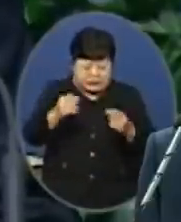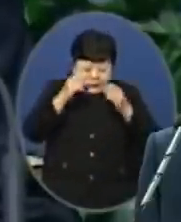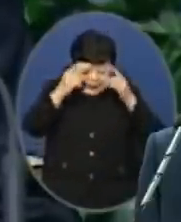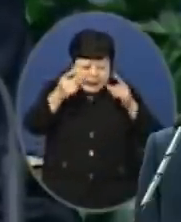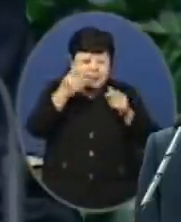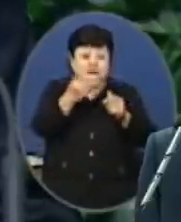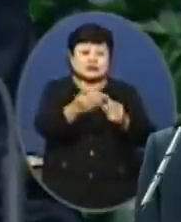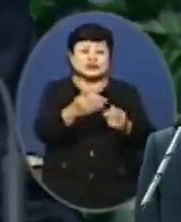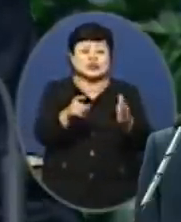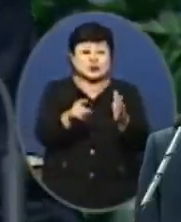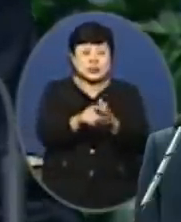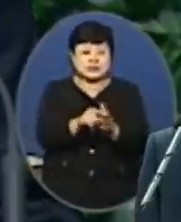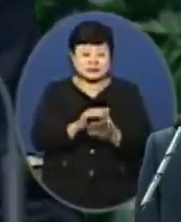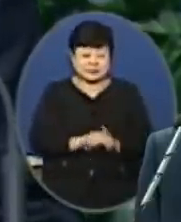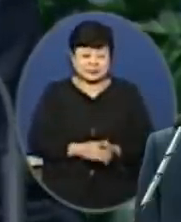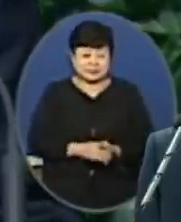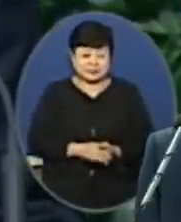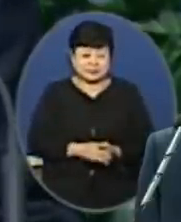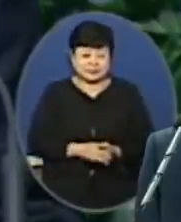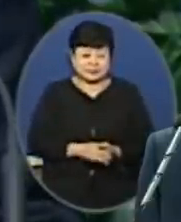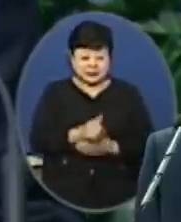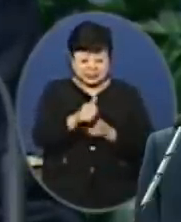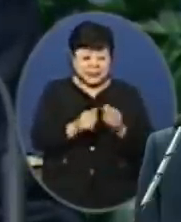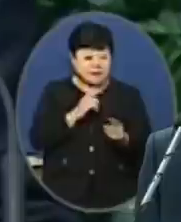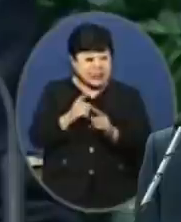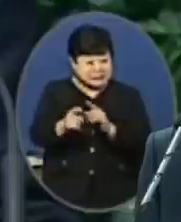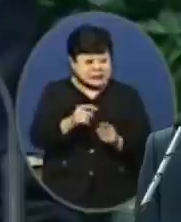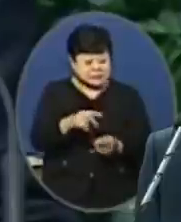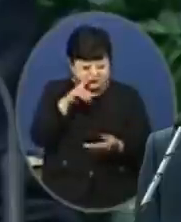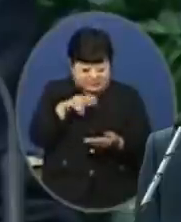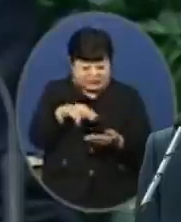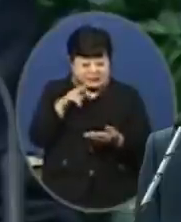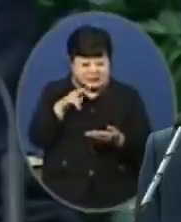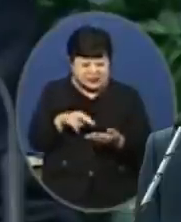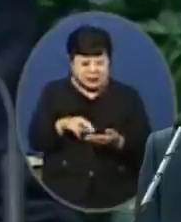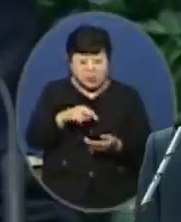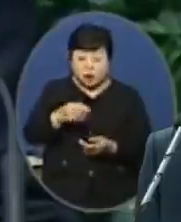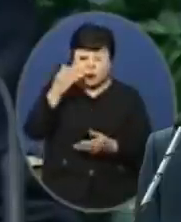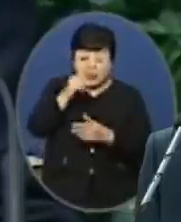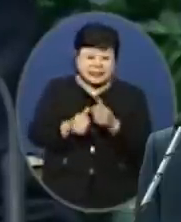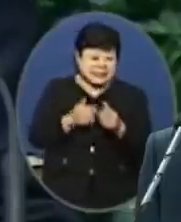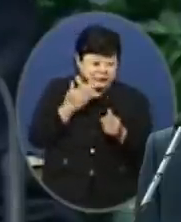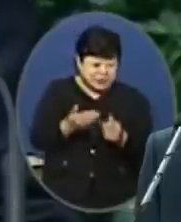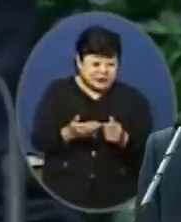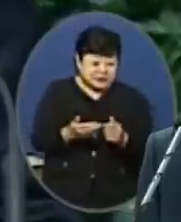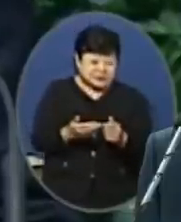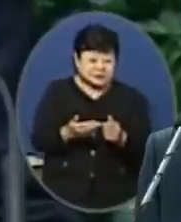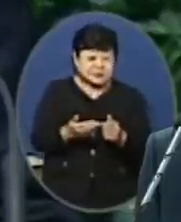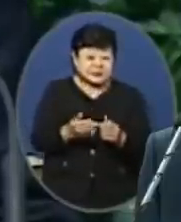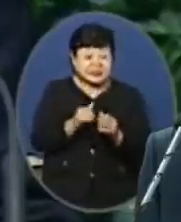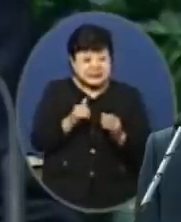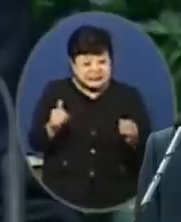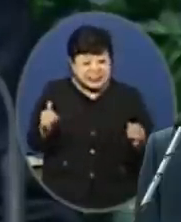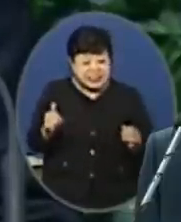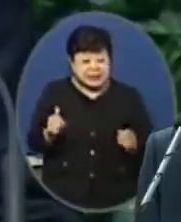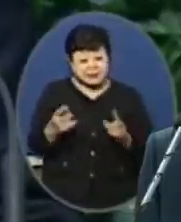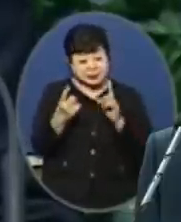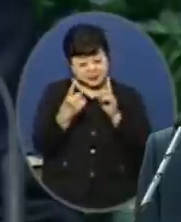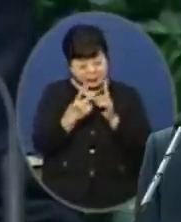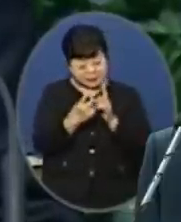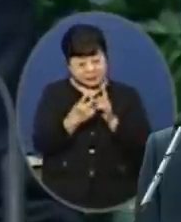깨닫게 해주시기 위해서 그렇게 하시는 것입니다. 우리가 하나님 말씀을 읽는 것은 과거에 하나님이 사람들을